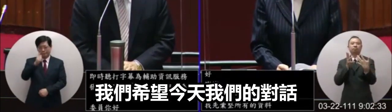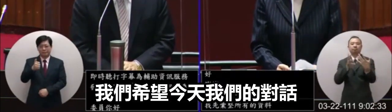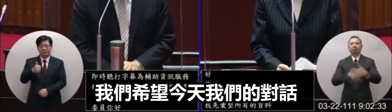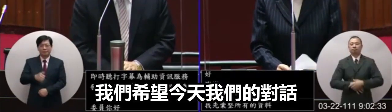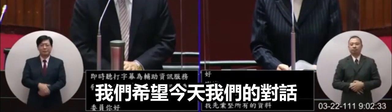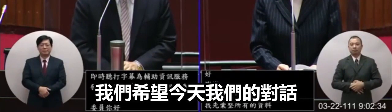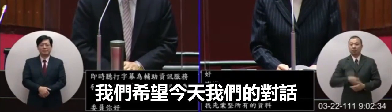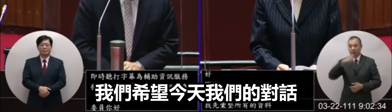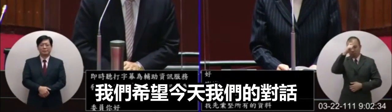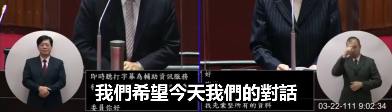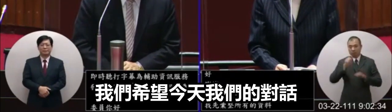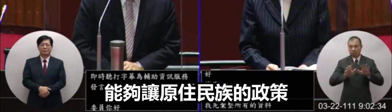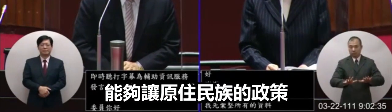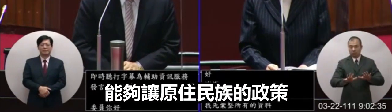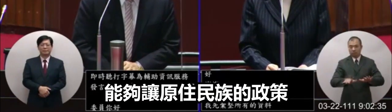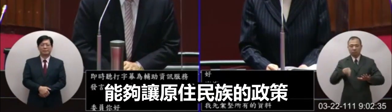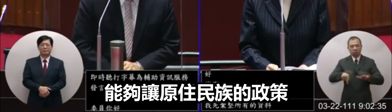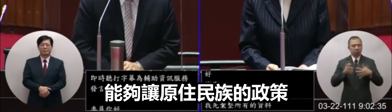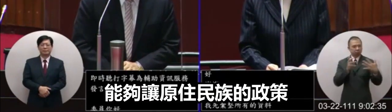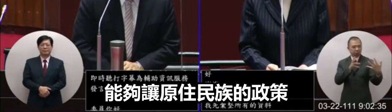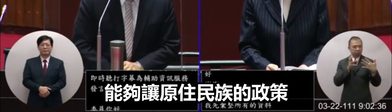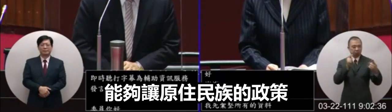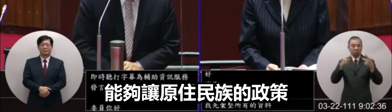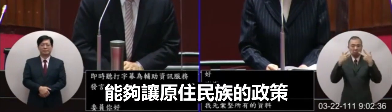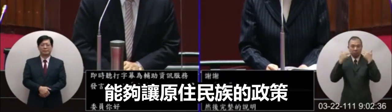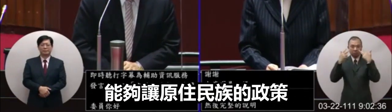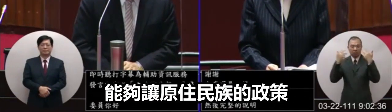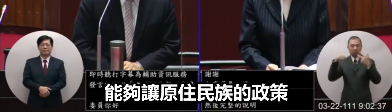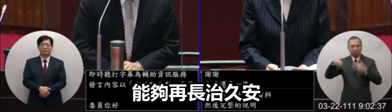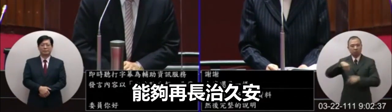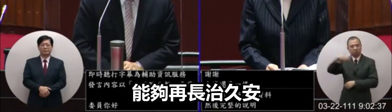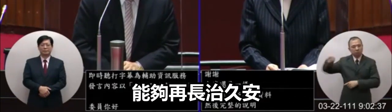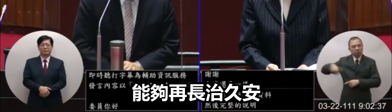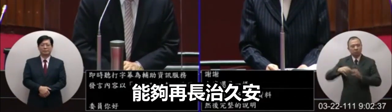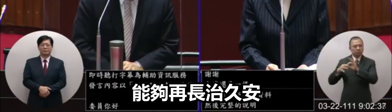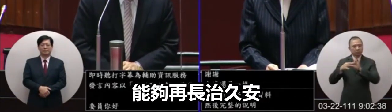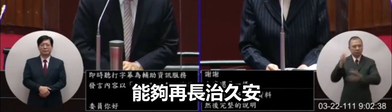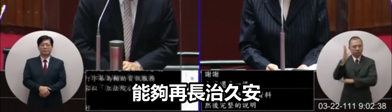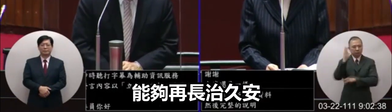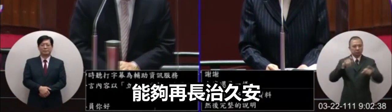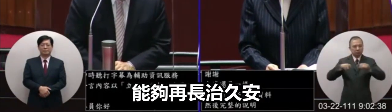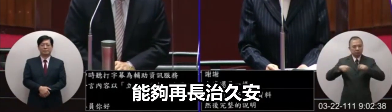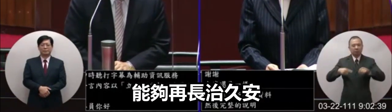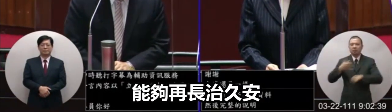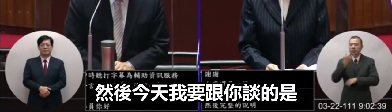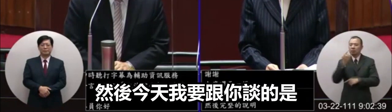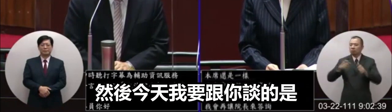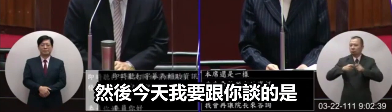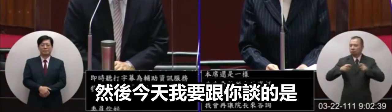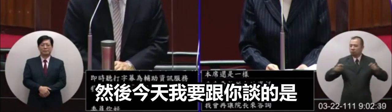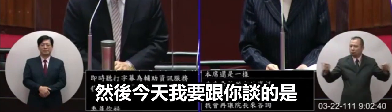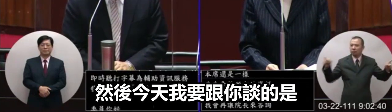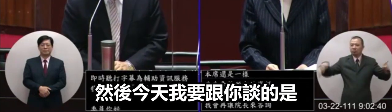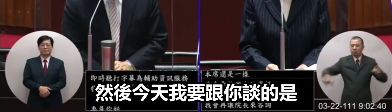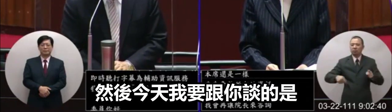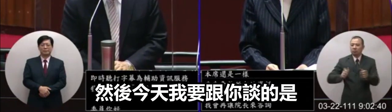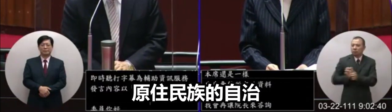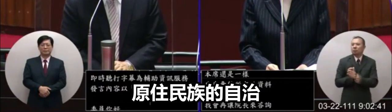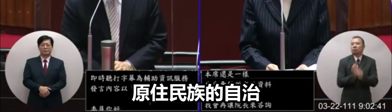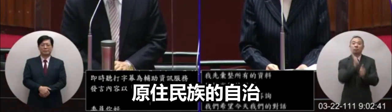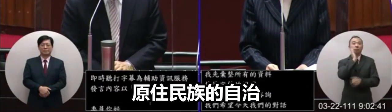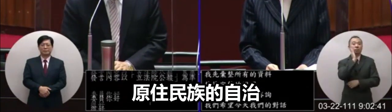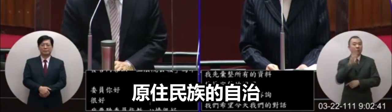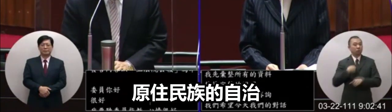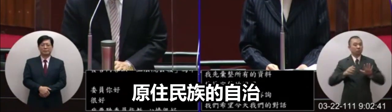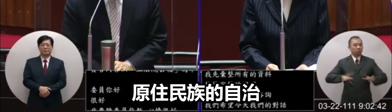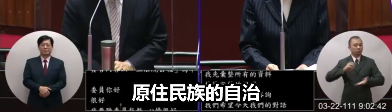谢。 我们希望今天我们的对话能够让原住民族的政策能够在长治久安。然后今天我要跟你谈的是